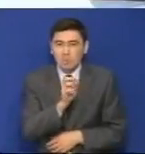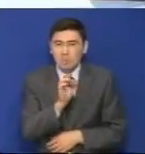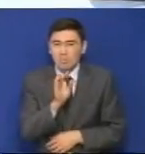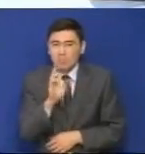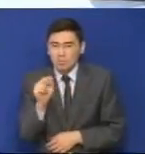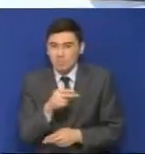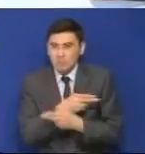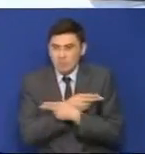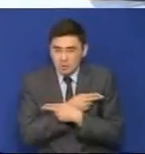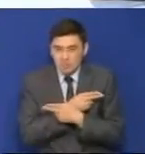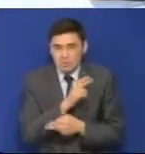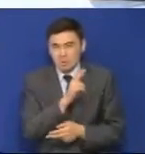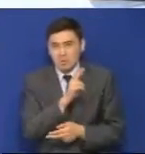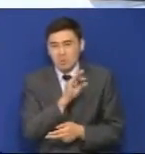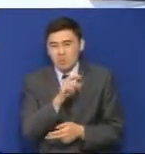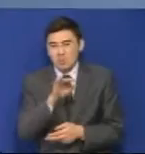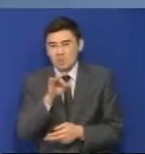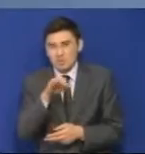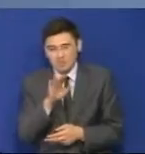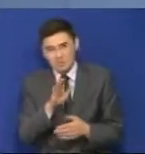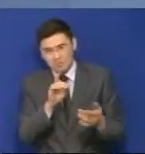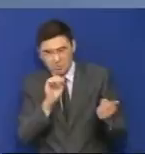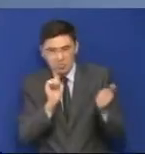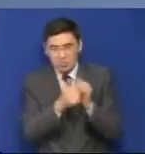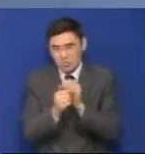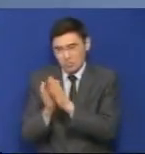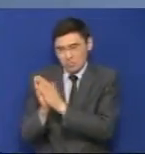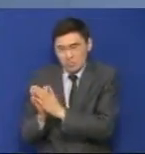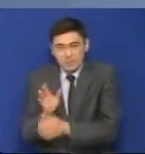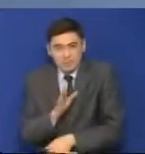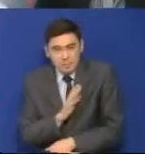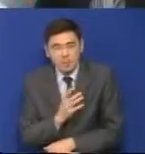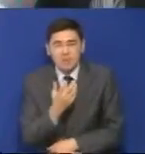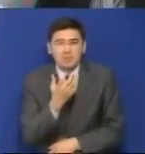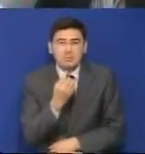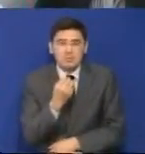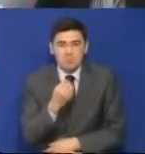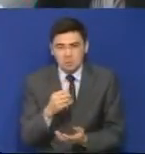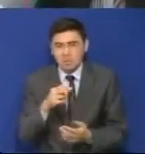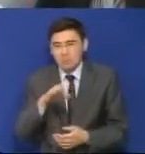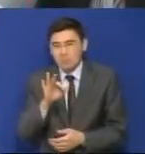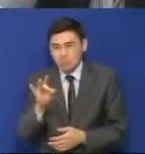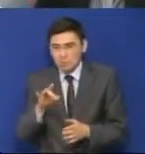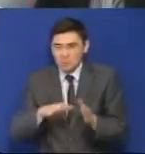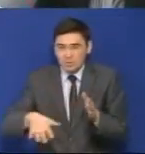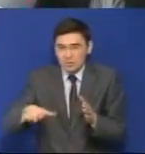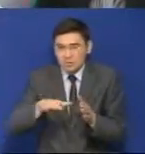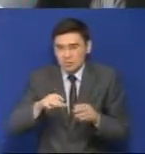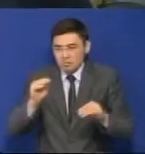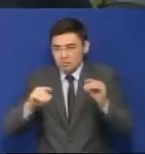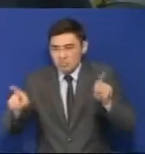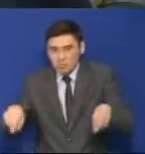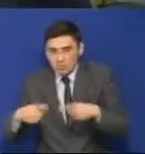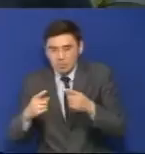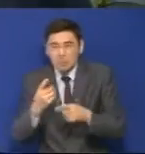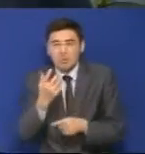саяжайы кооперативінің басшылығын ауыстыру, менің ауылым бағдарламасы бойынша аумақты абаттандыру, балаларды балабақшаға орналастыру және қоғамдық